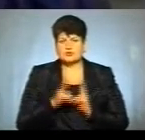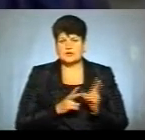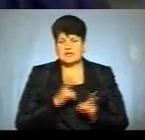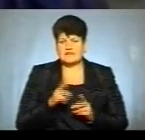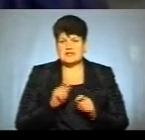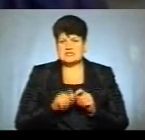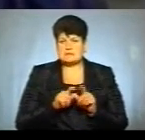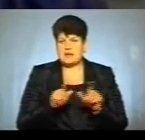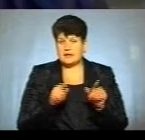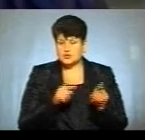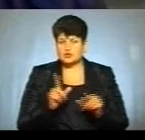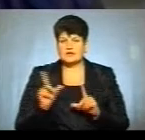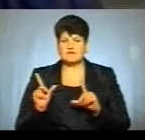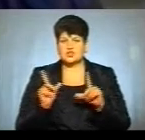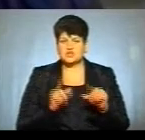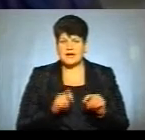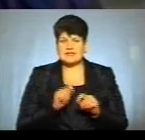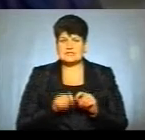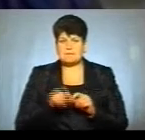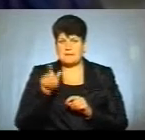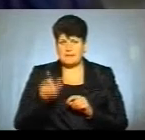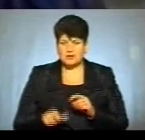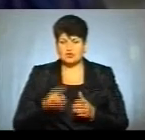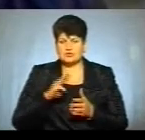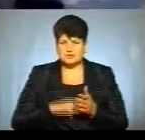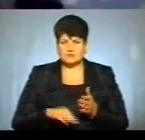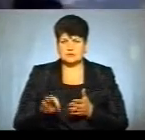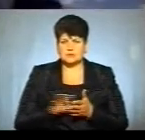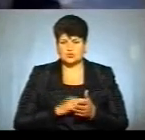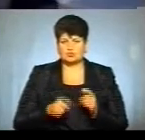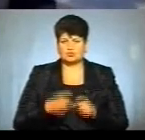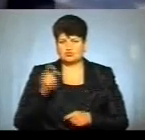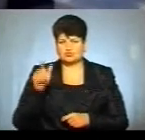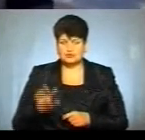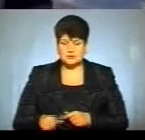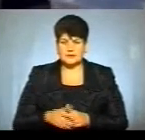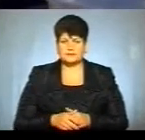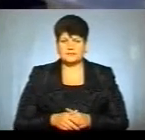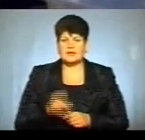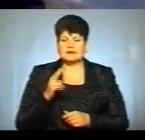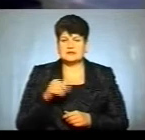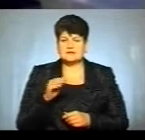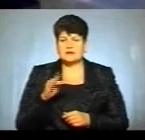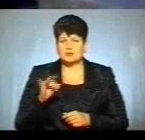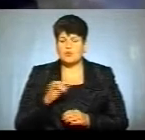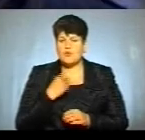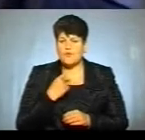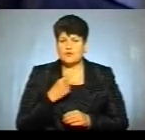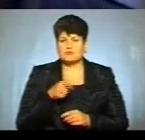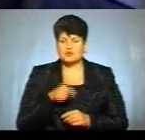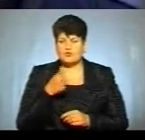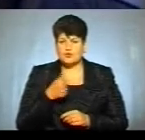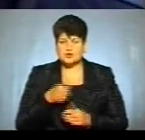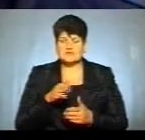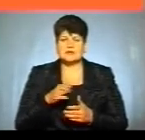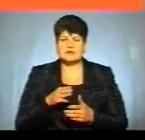до інспекції. Тоді виїжджає інспектор і штрафує безпосередньо порушника. Денис Фарафонов говорить, цього року за спалювання листя